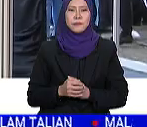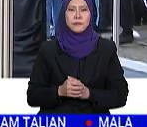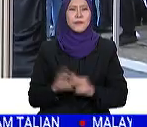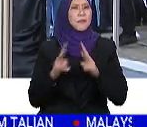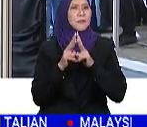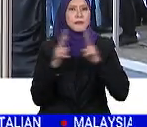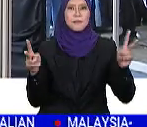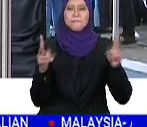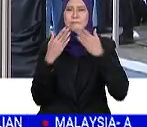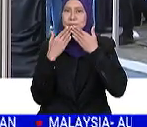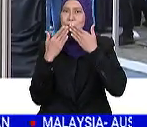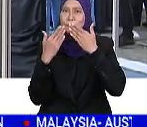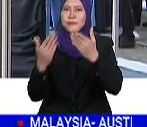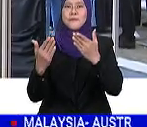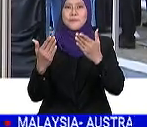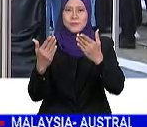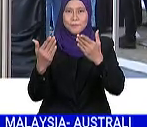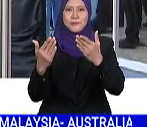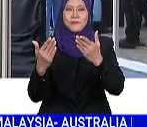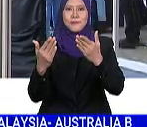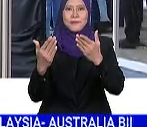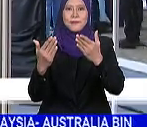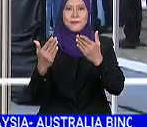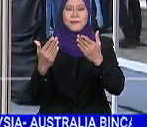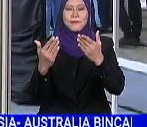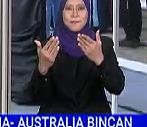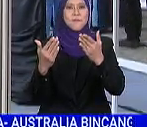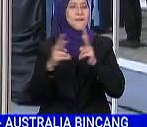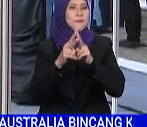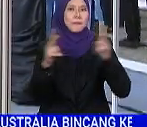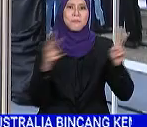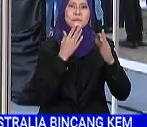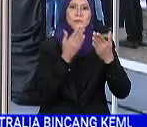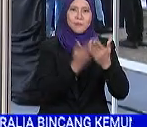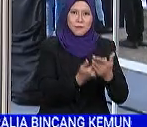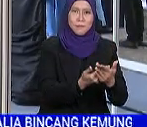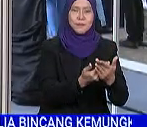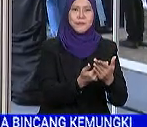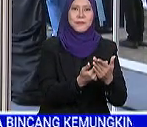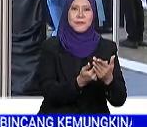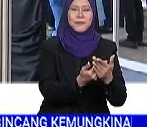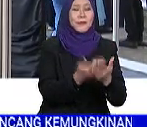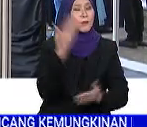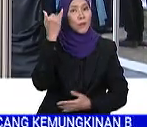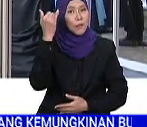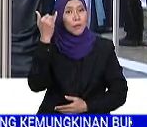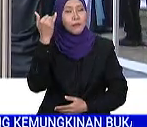berterima kasih amat baik sebabnya salah satu sebabnya